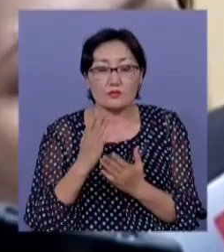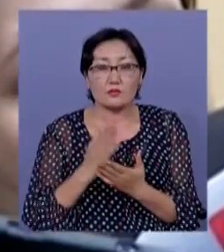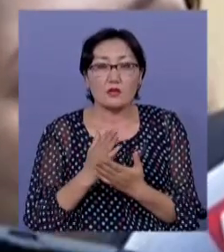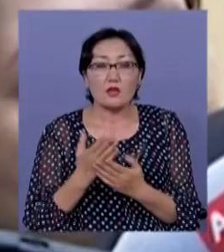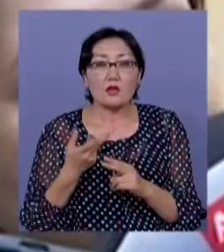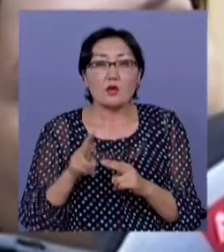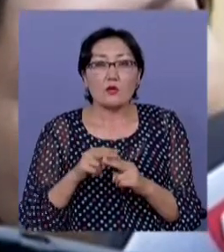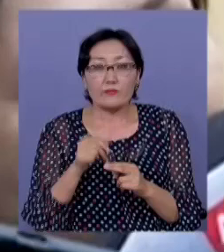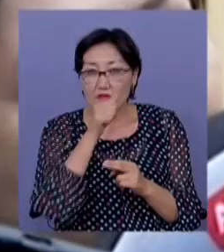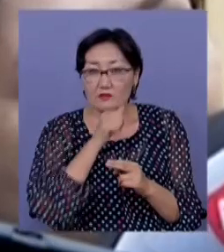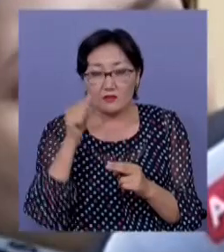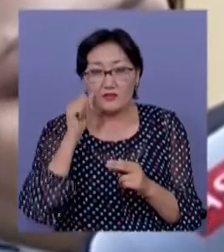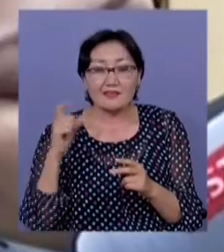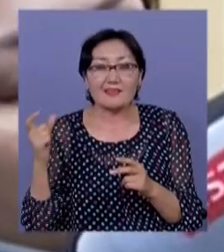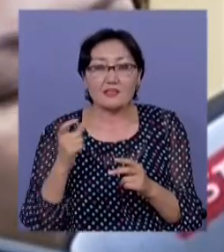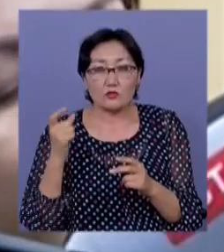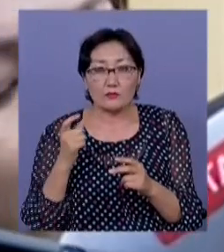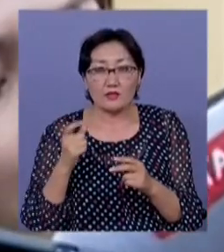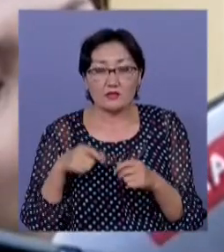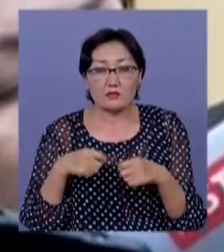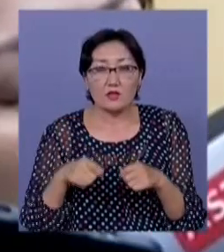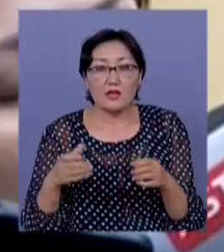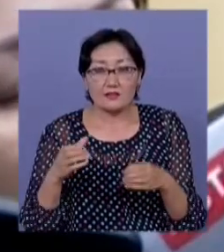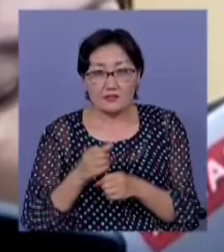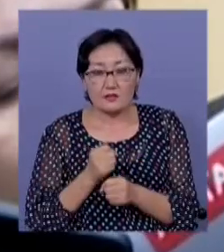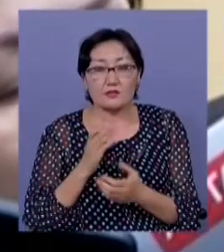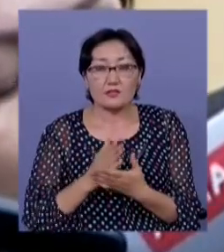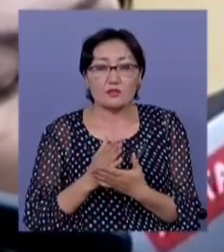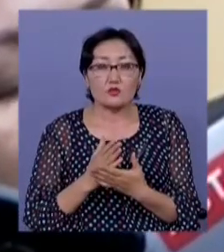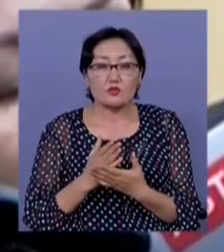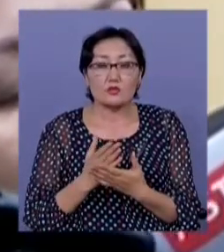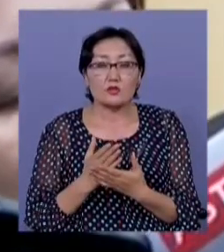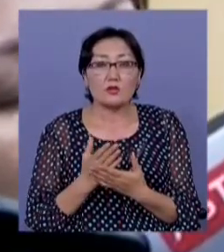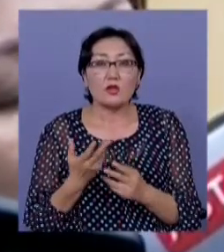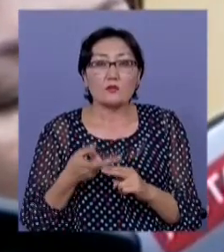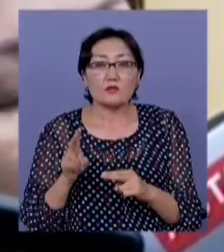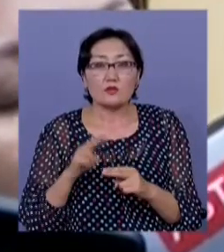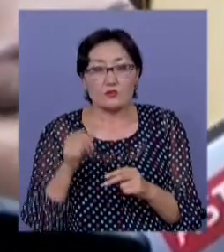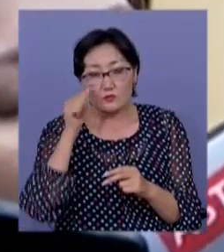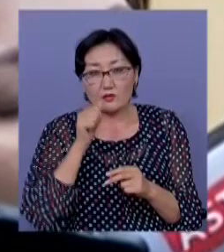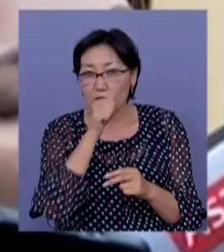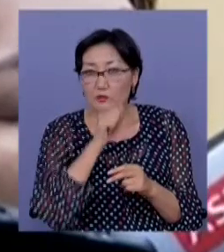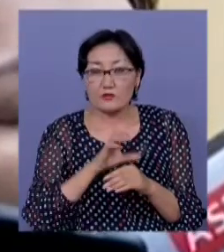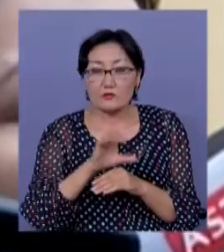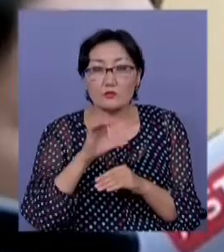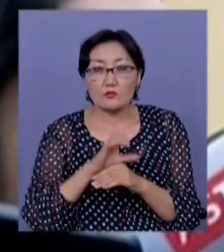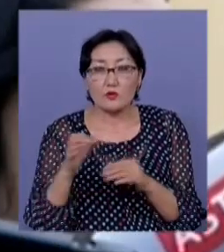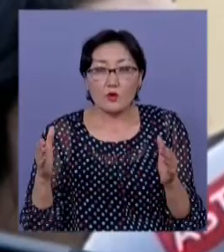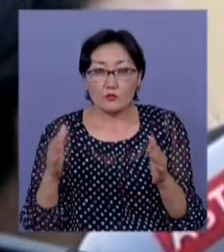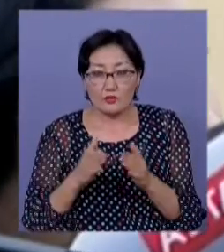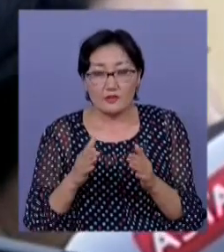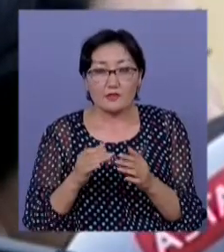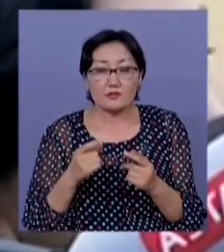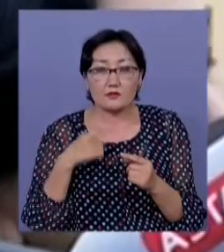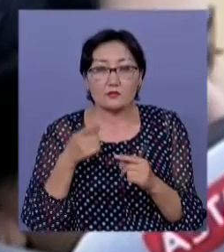жаңа көлеңкелі экономика қысқарып жатыр деген сөз. Сол көлеңкелі импорттың көлемі азайып жатыр деген